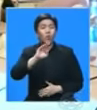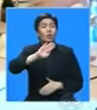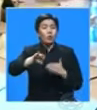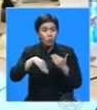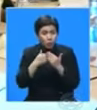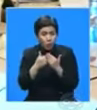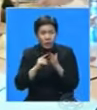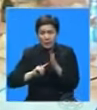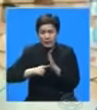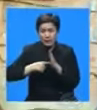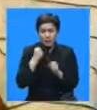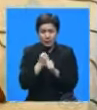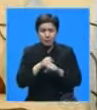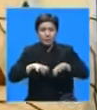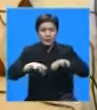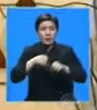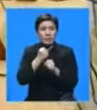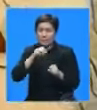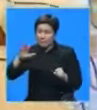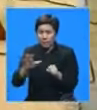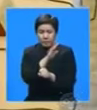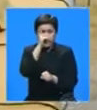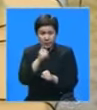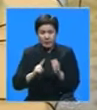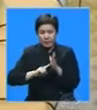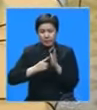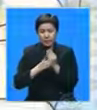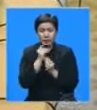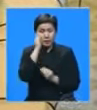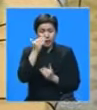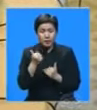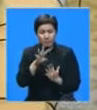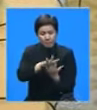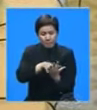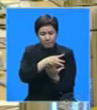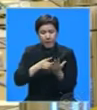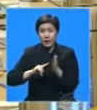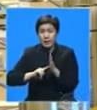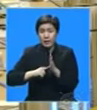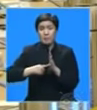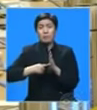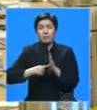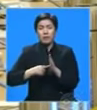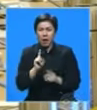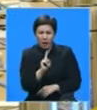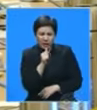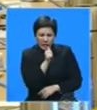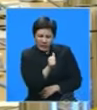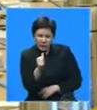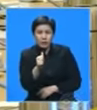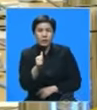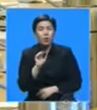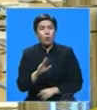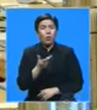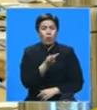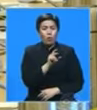ครับคณะรัฐมนตรีก็จะเริ่มทำงานอย่างเต็มรูปแบบนะครับก็จะนำแผนงานโครงการต่างๆที่เริ่มต้นไปแล้วอะไรที่ดีของคส